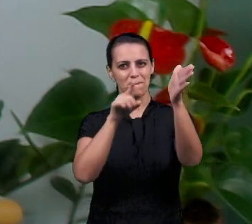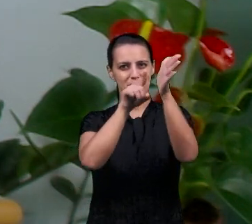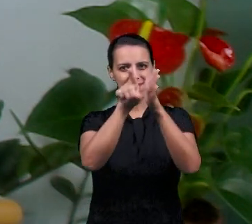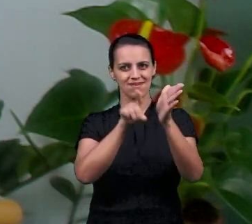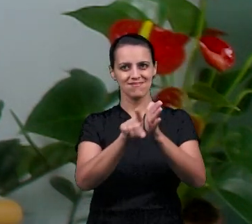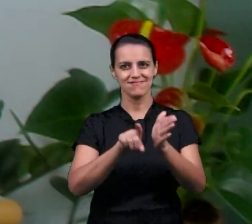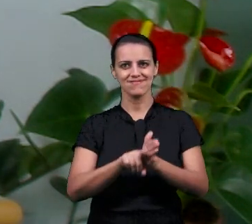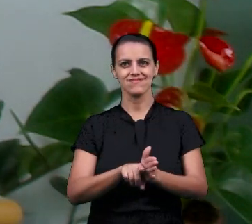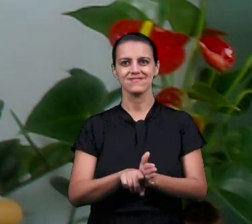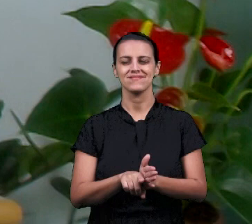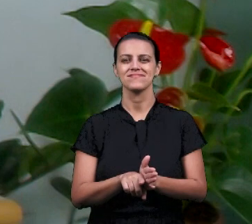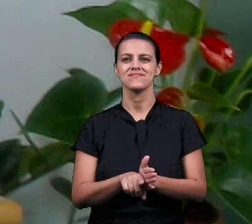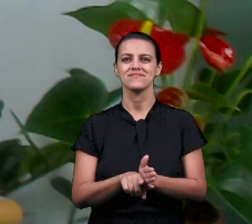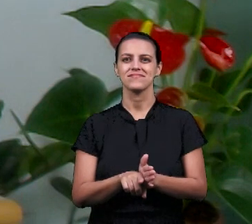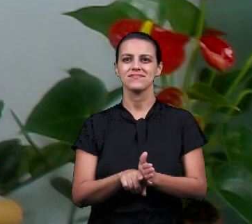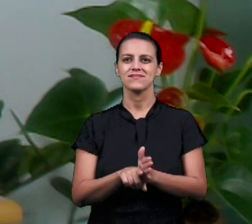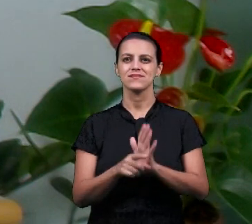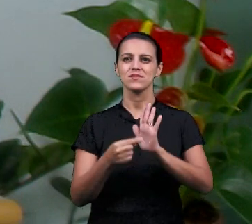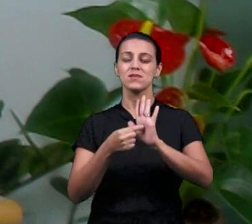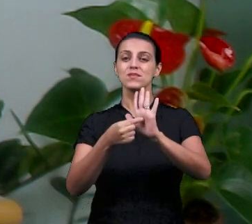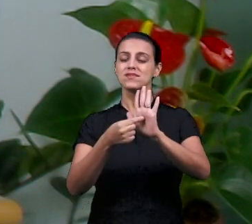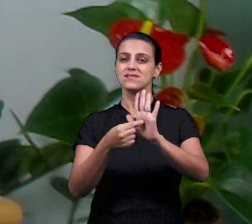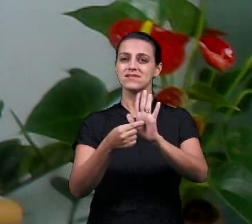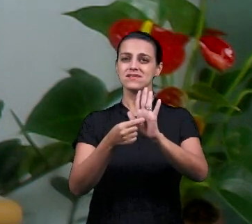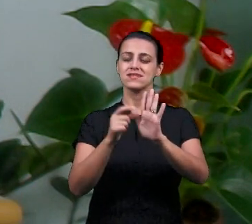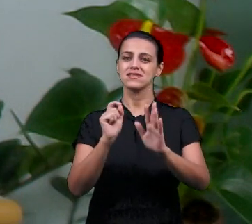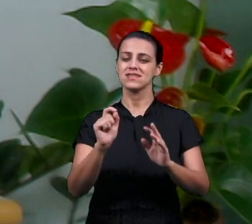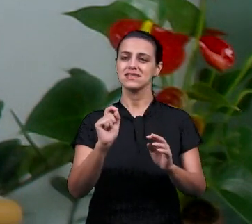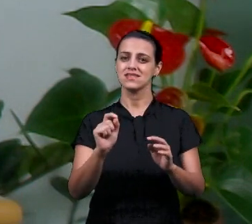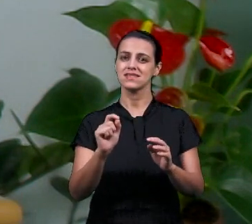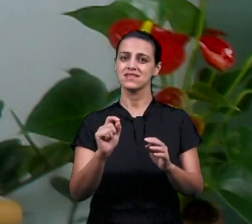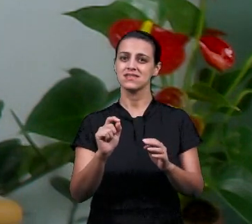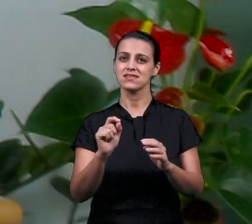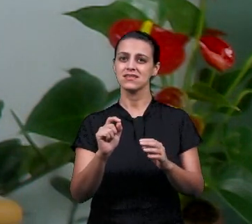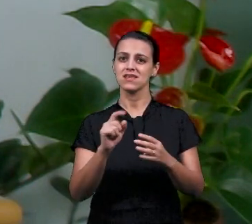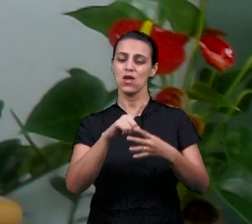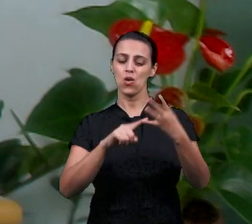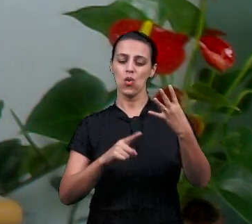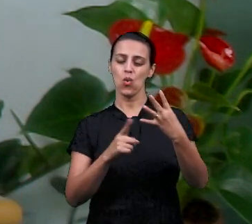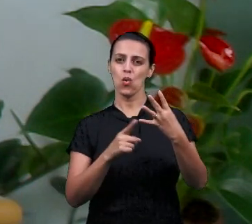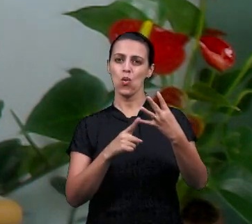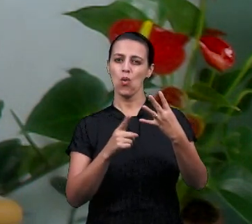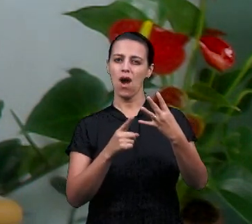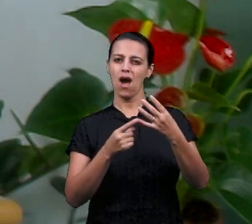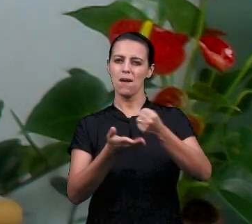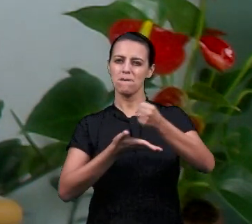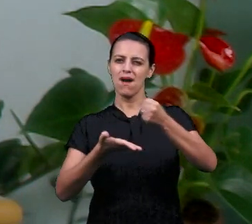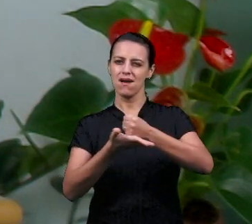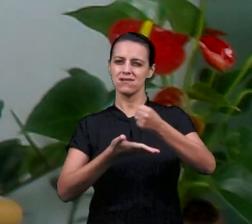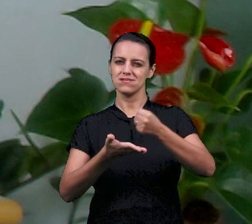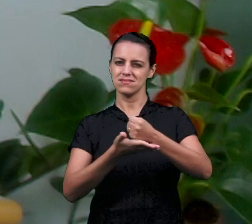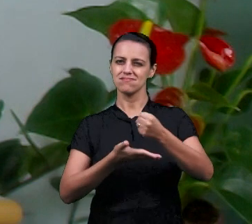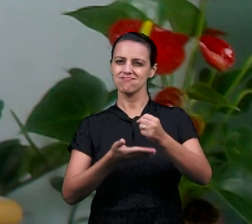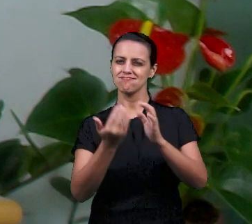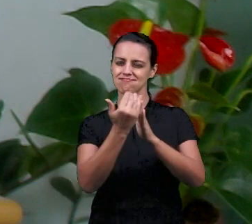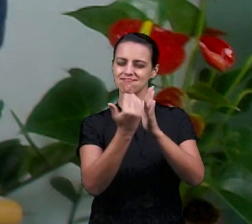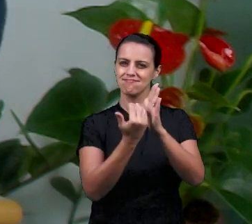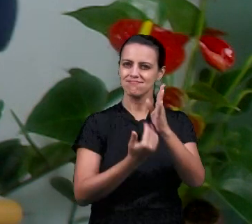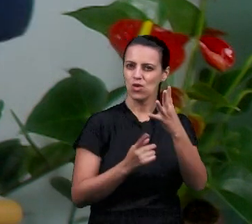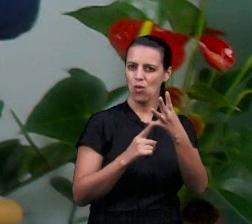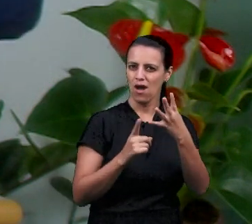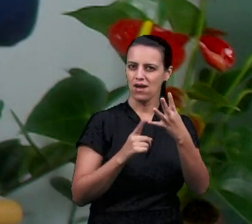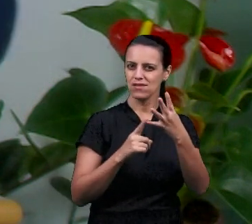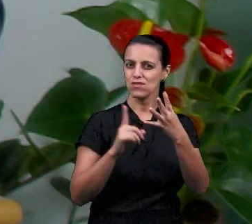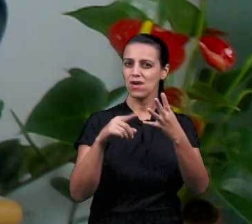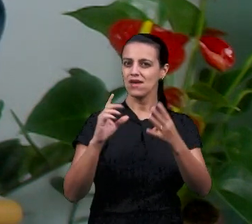en montrant à nos frères et sœurs que ce quatrième principe biblique, c'est salut par la grâce, a